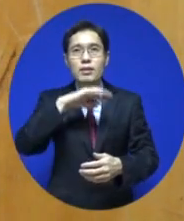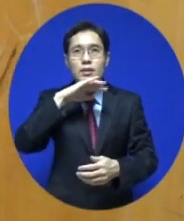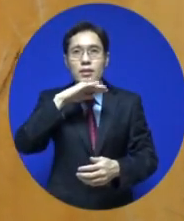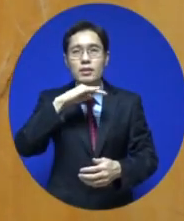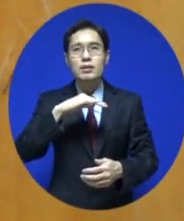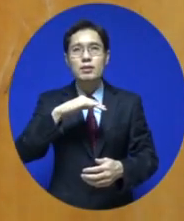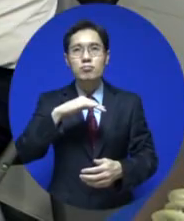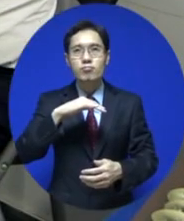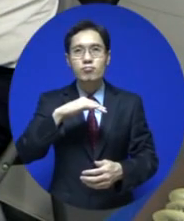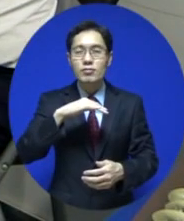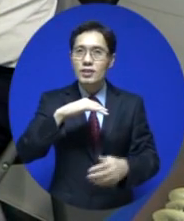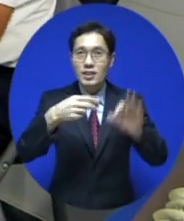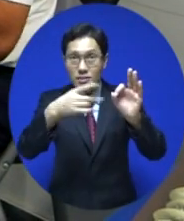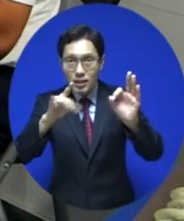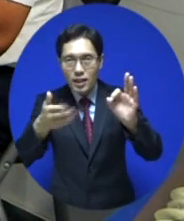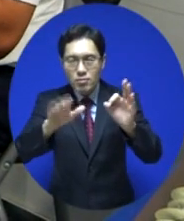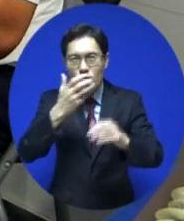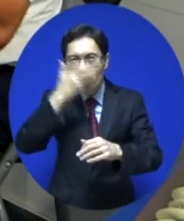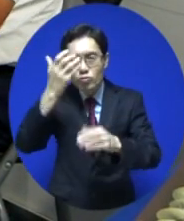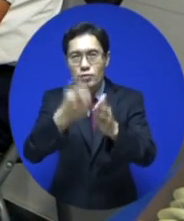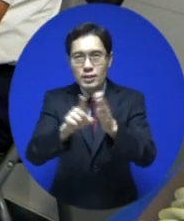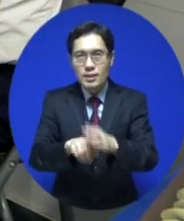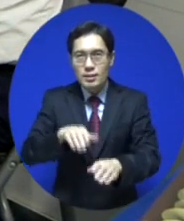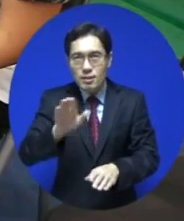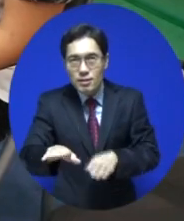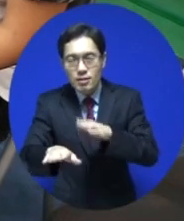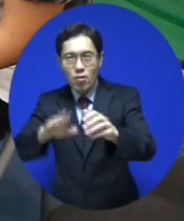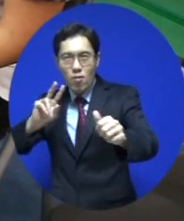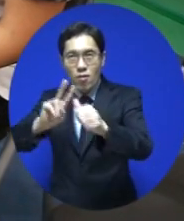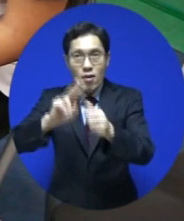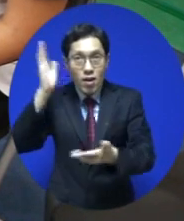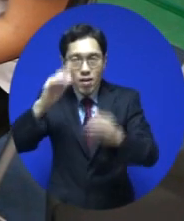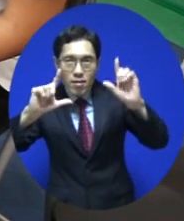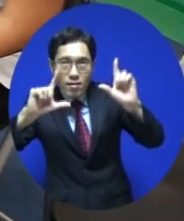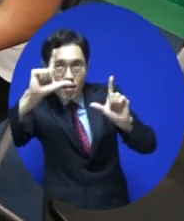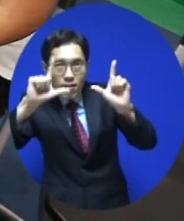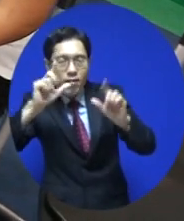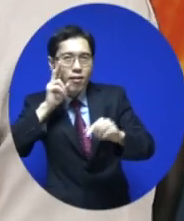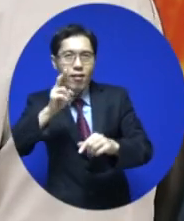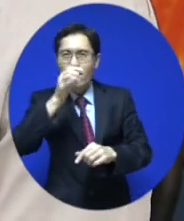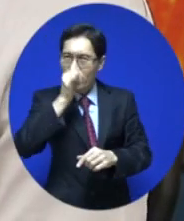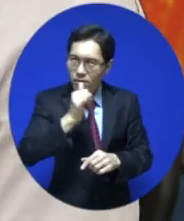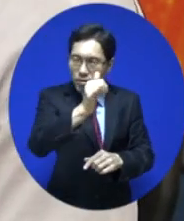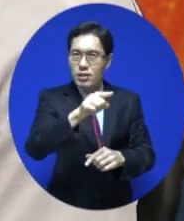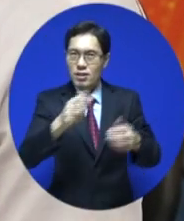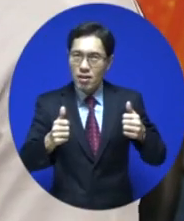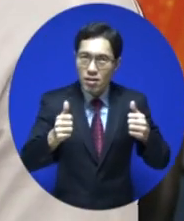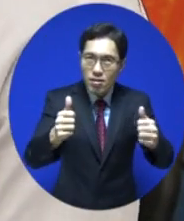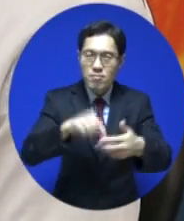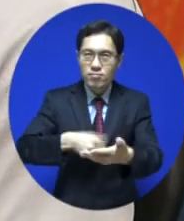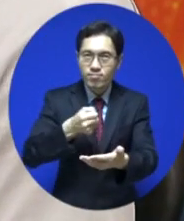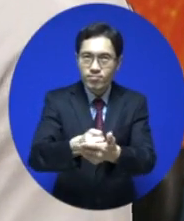어린 나이에도 불구하고 자신의 꿈을 향해 한 걸음 한 걸음 도전하는 학생들의 모습이 대견하고 기특한데요. 이런